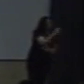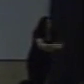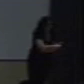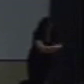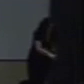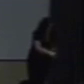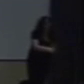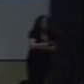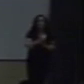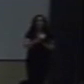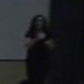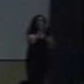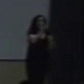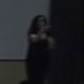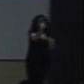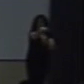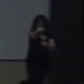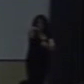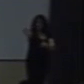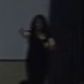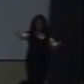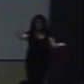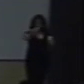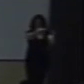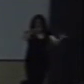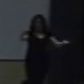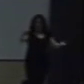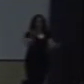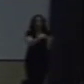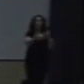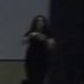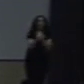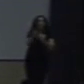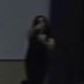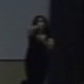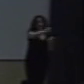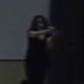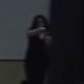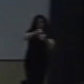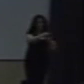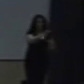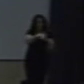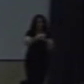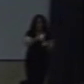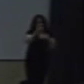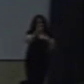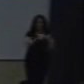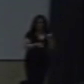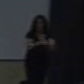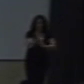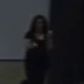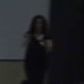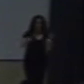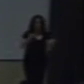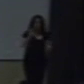dir, la informació dels ciutadans, la participació dels ciutadans en fer informació, és un fenomen que està aquí, no